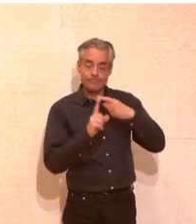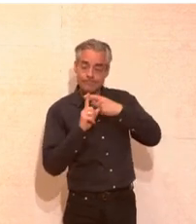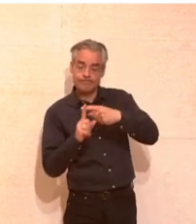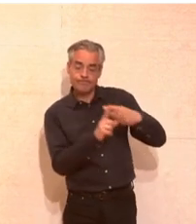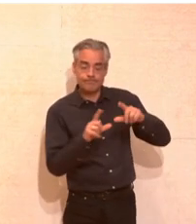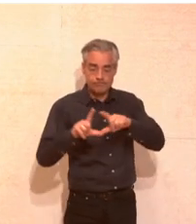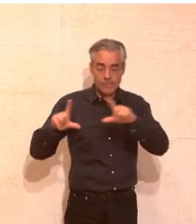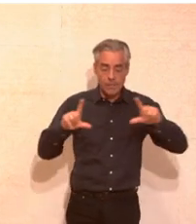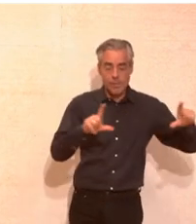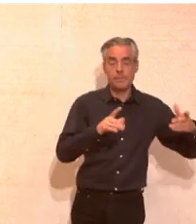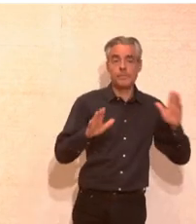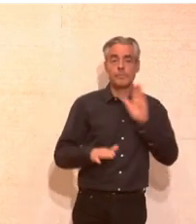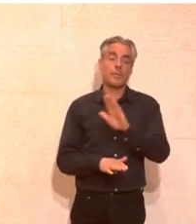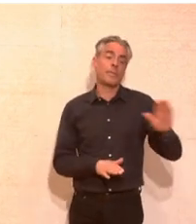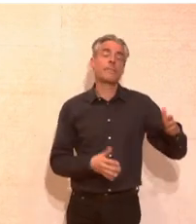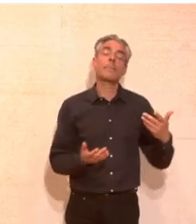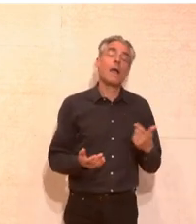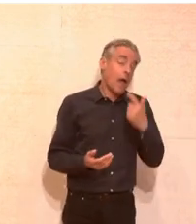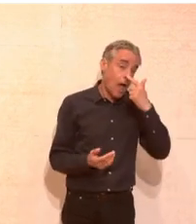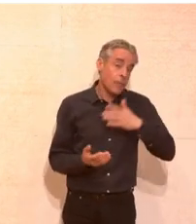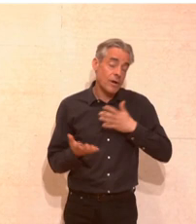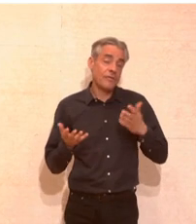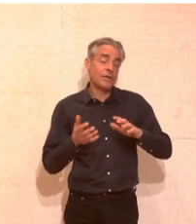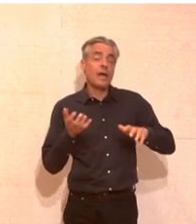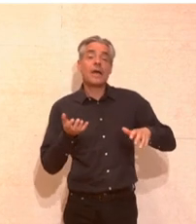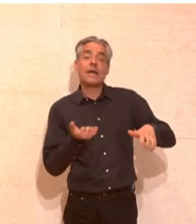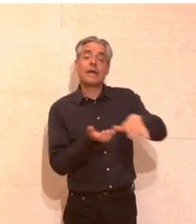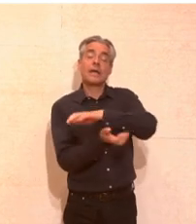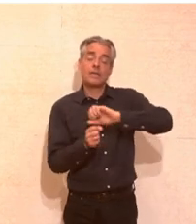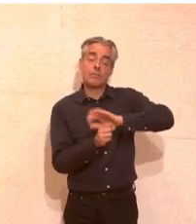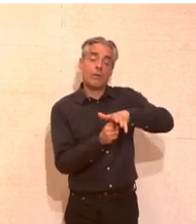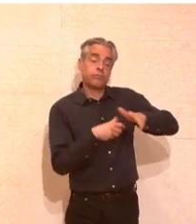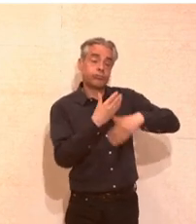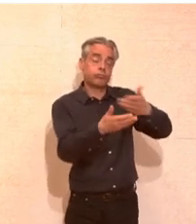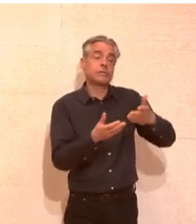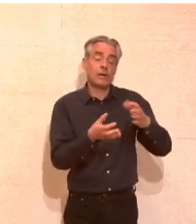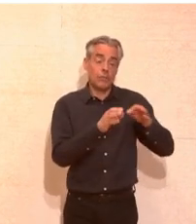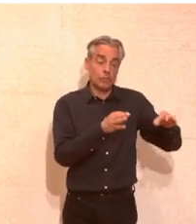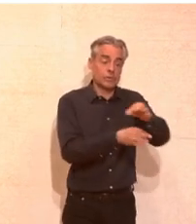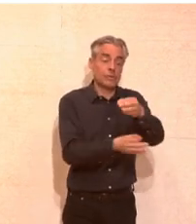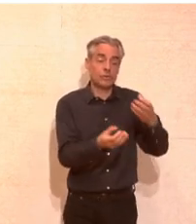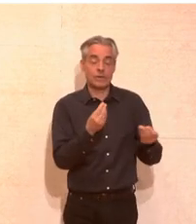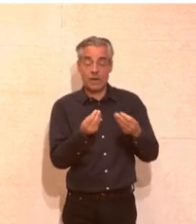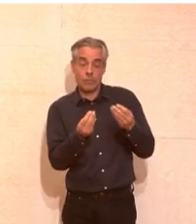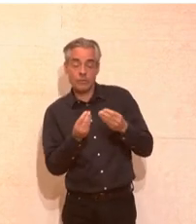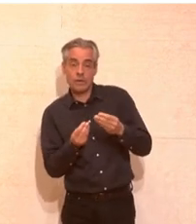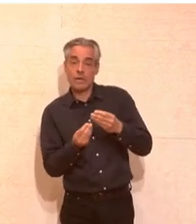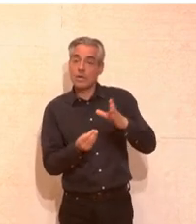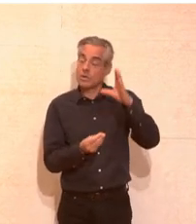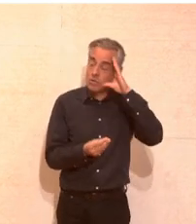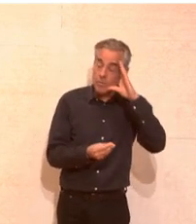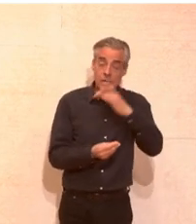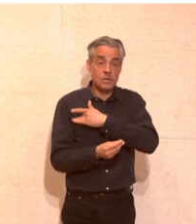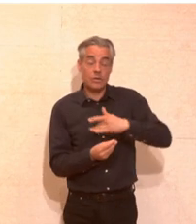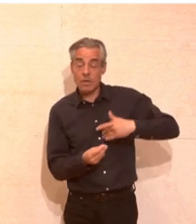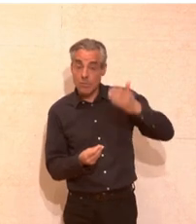de ces domaines-là. Je pense que si la crise, la pandémie a révélé une chose, ce sont des liens forts entre sommeil et santé mentale. Et